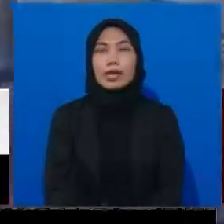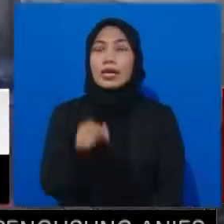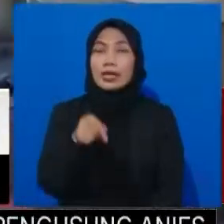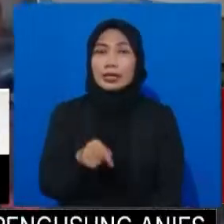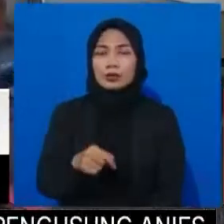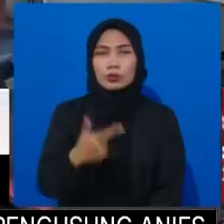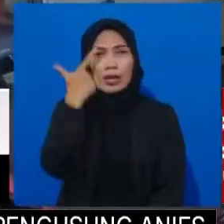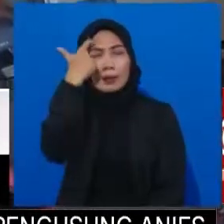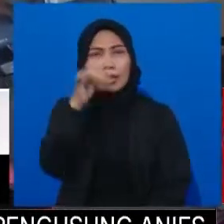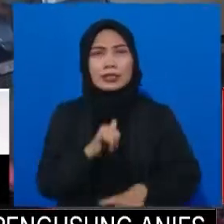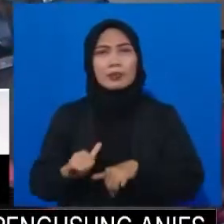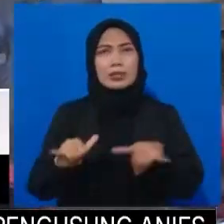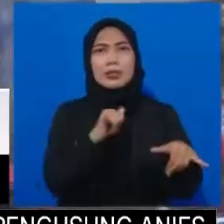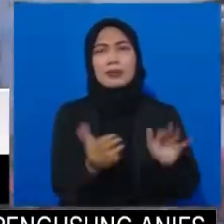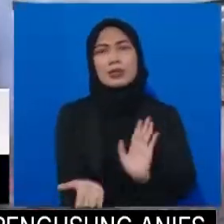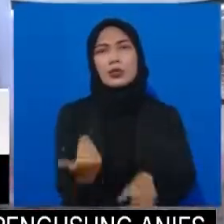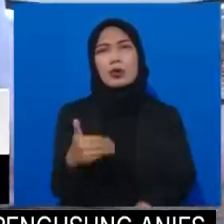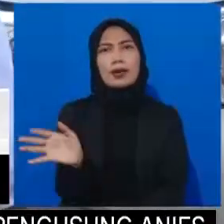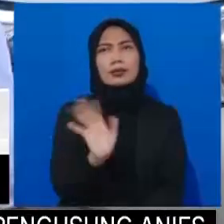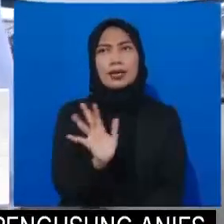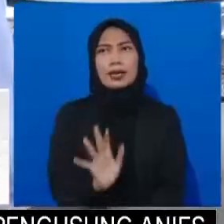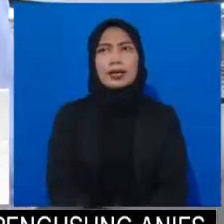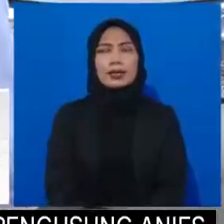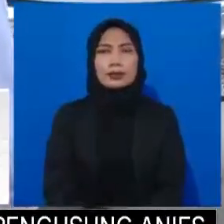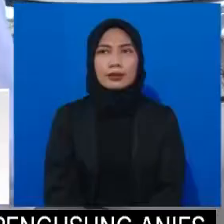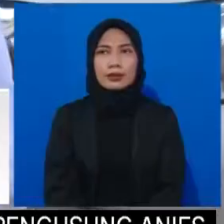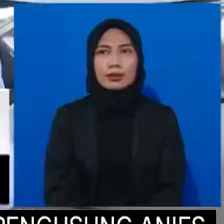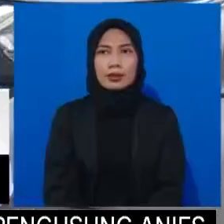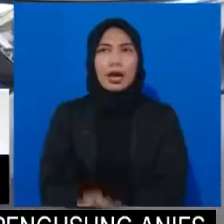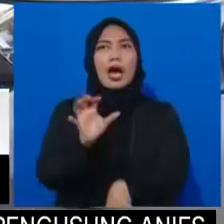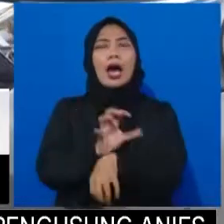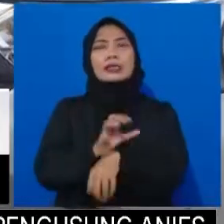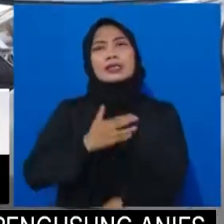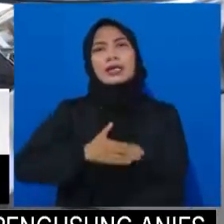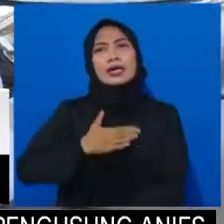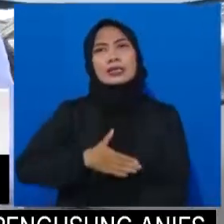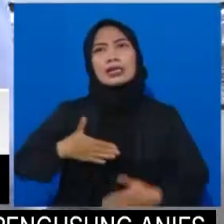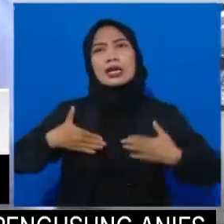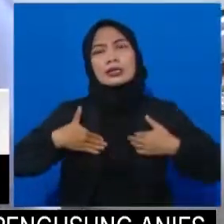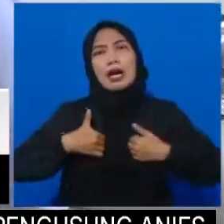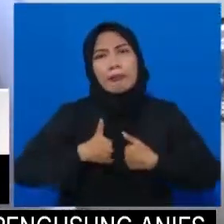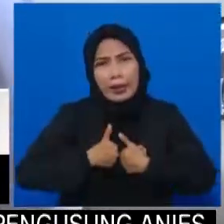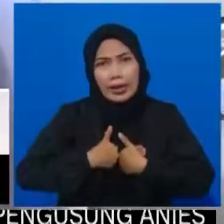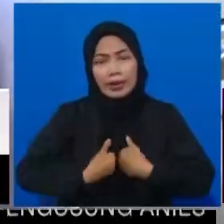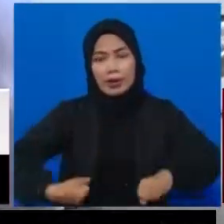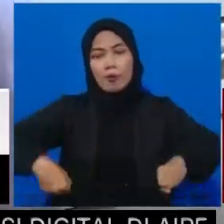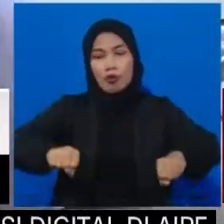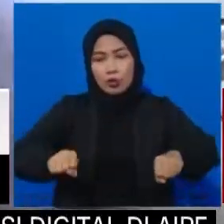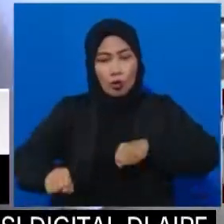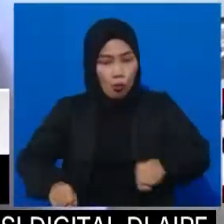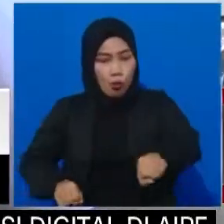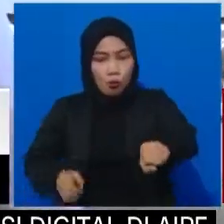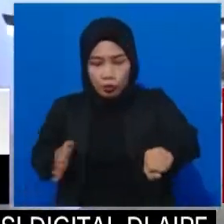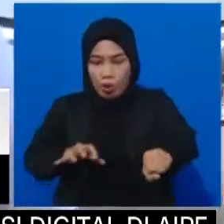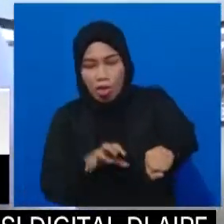pelajaran agar tidak terulang lagi. Jadi anjingnya dalam keadaan capek, mungkin tidak bisa mengimbangi lagi laju bentor, akhirnya dia